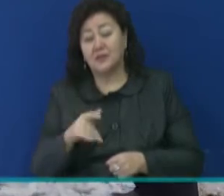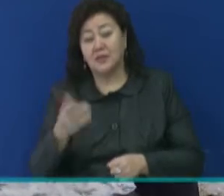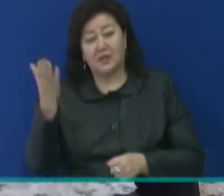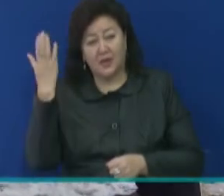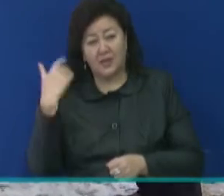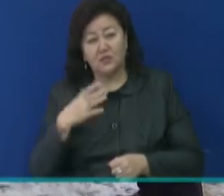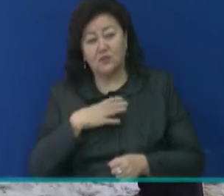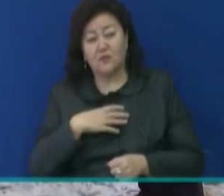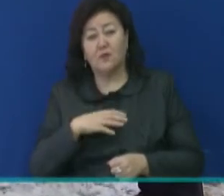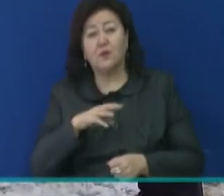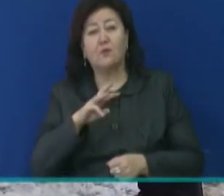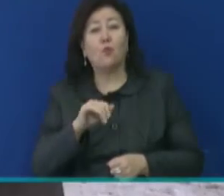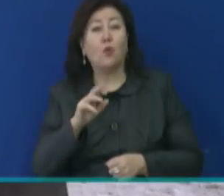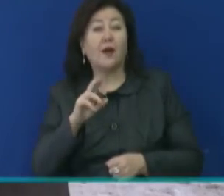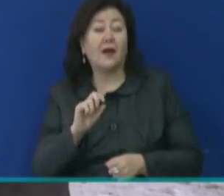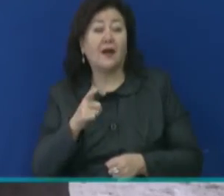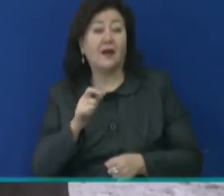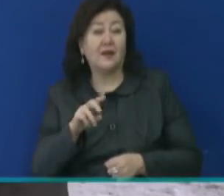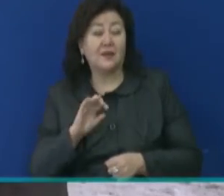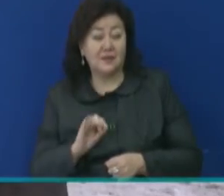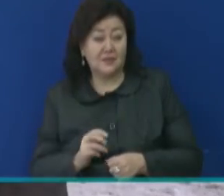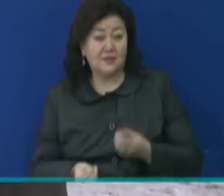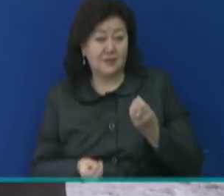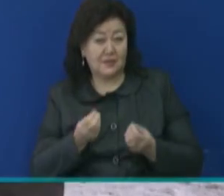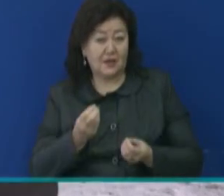Короли серьезно относится к своей новой роли